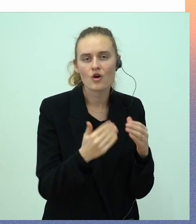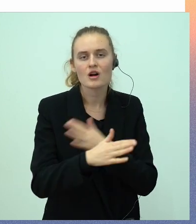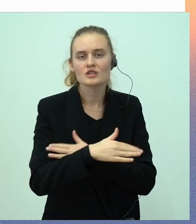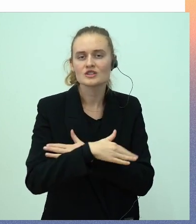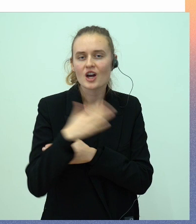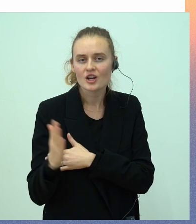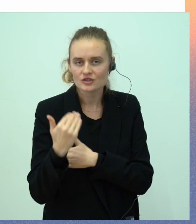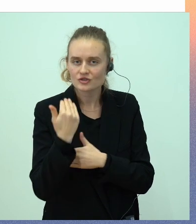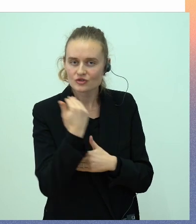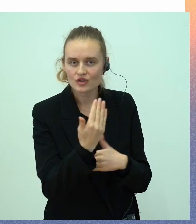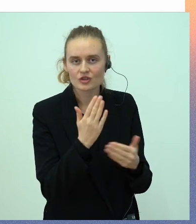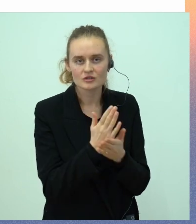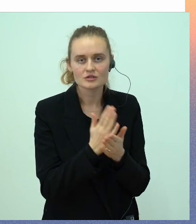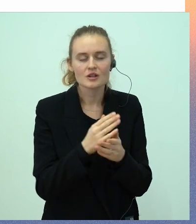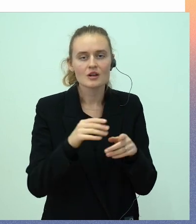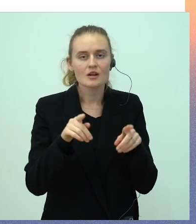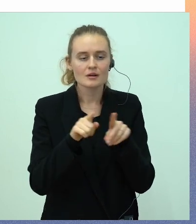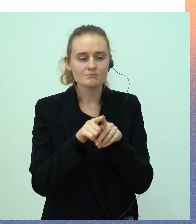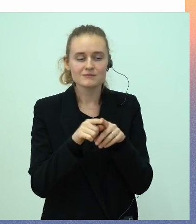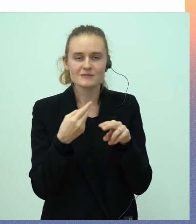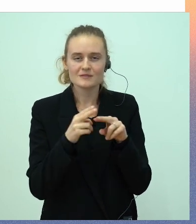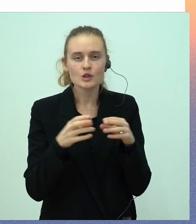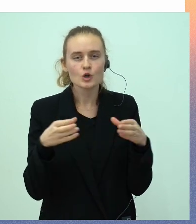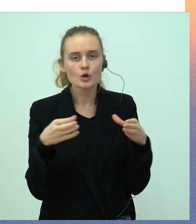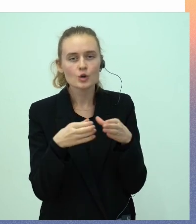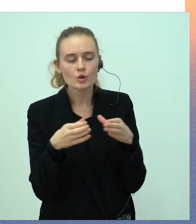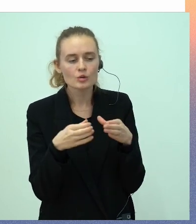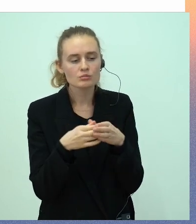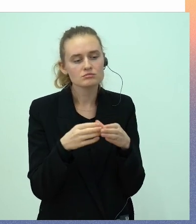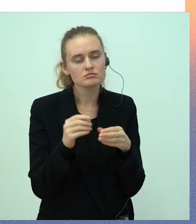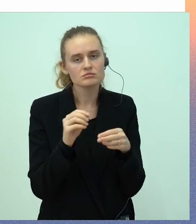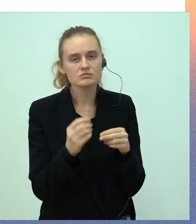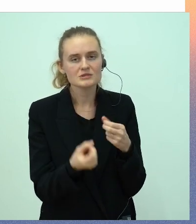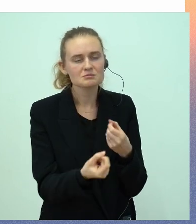aiškintis, kas yra tos grupės ir atitinkamai tuomet galvoti tam